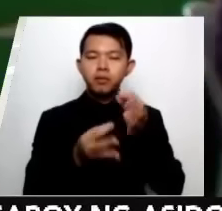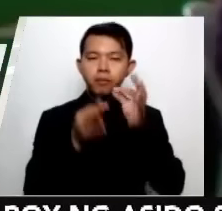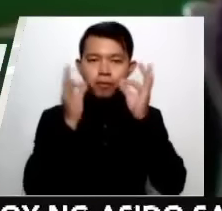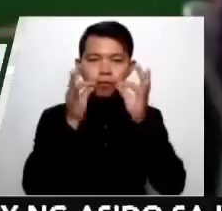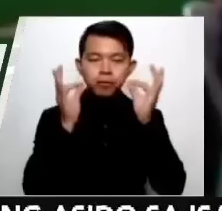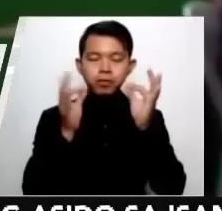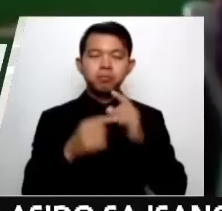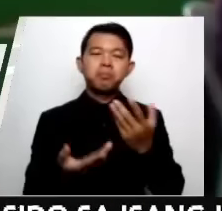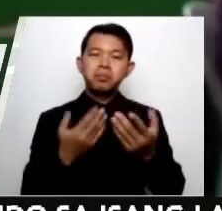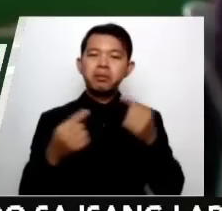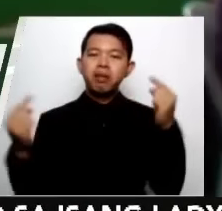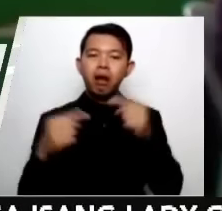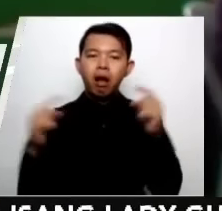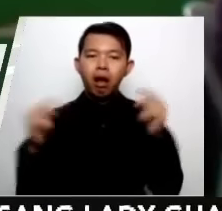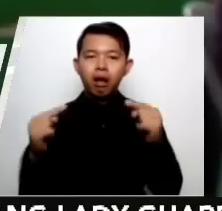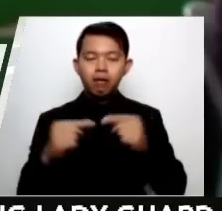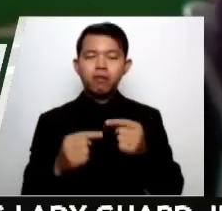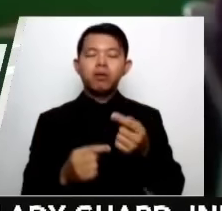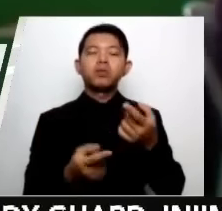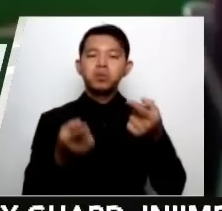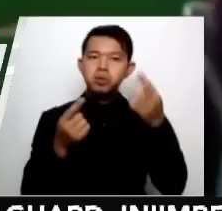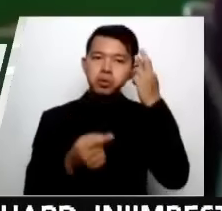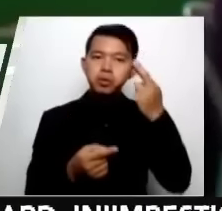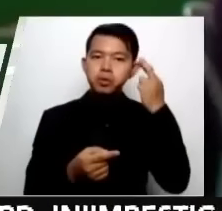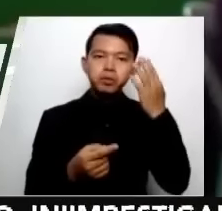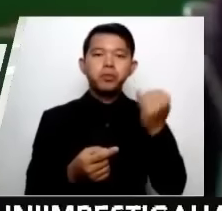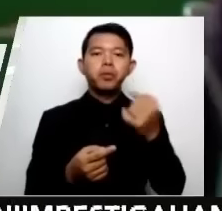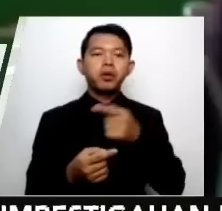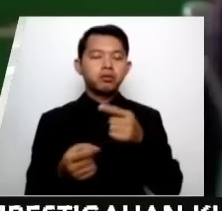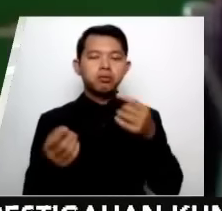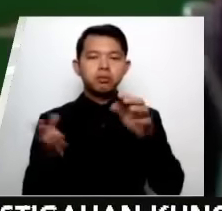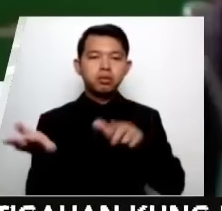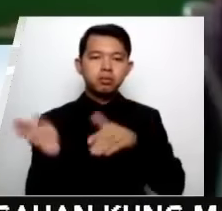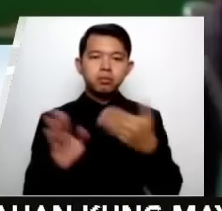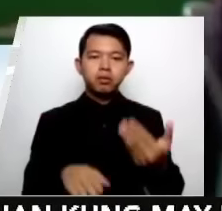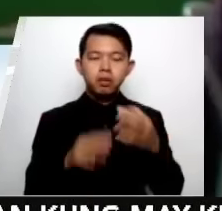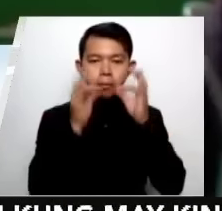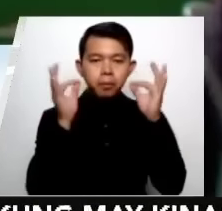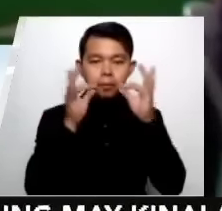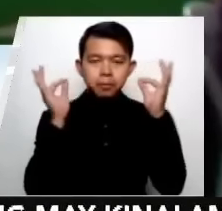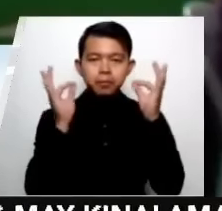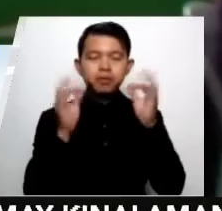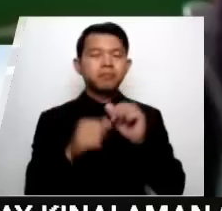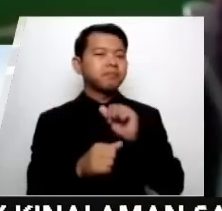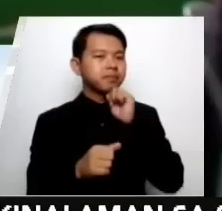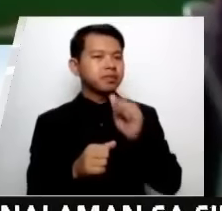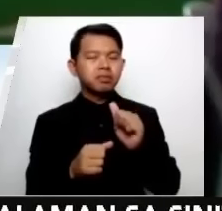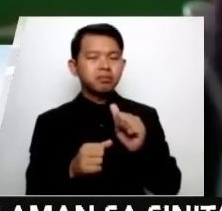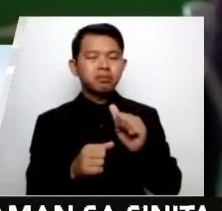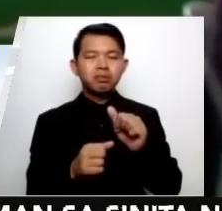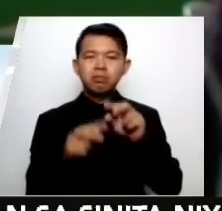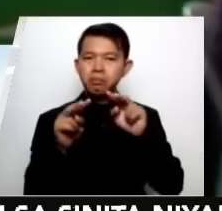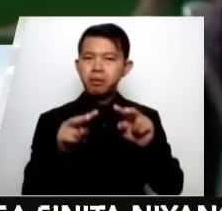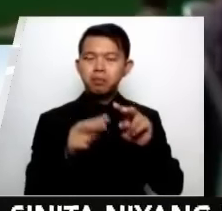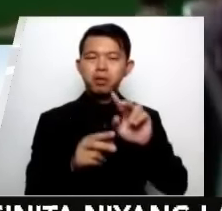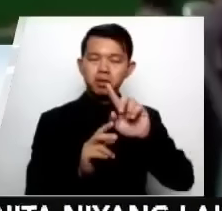naming mababantayan 24 oras. So, pag nung napansin nila, pag